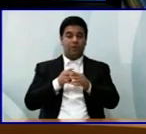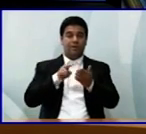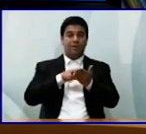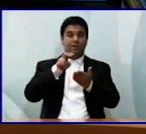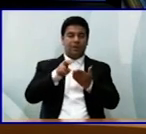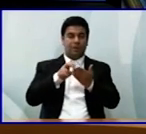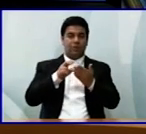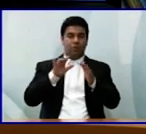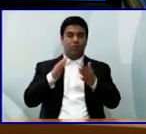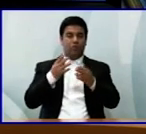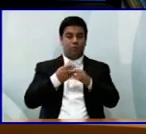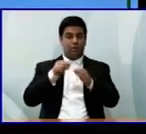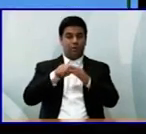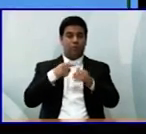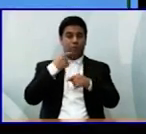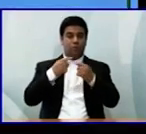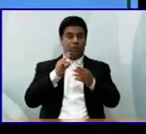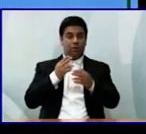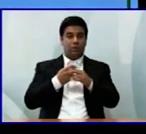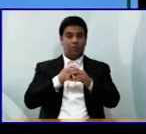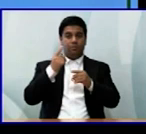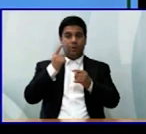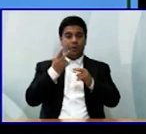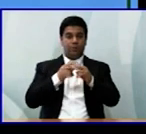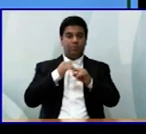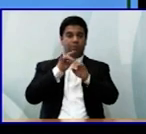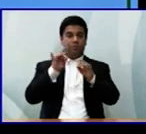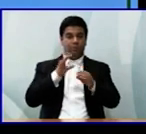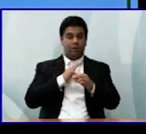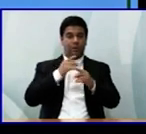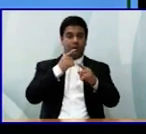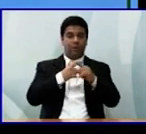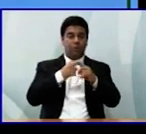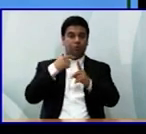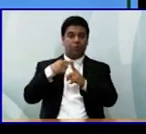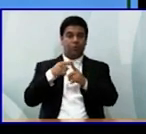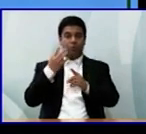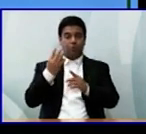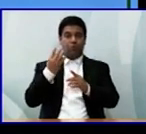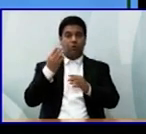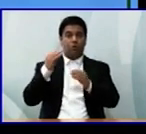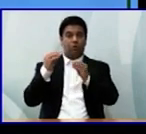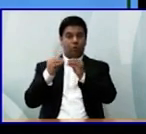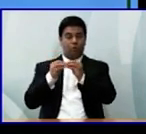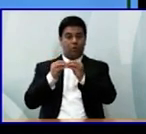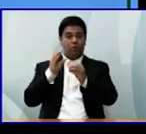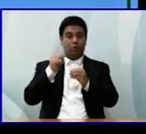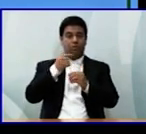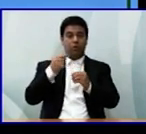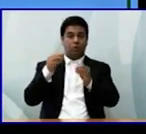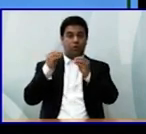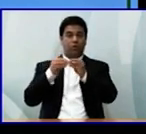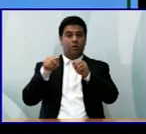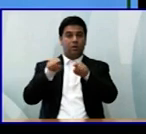deb nomlanadi u. Mana birinchi holatda birinchi usulda yechdik. X plus 4 ni 10 ga va minus 10 ga